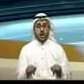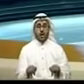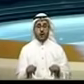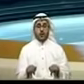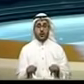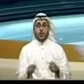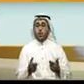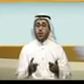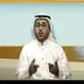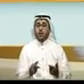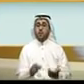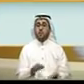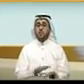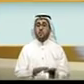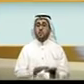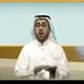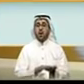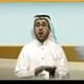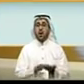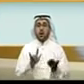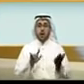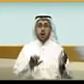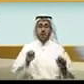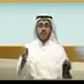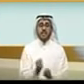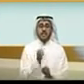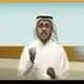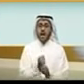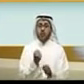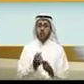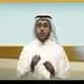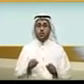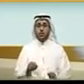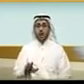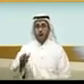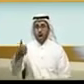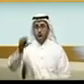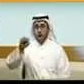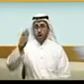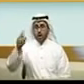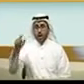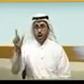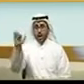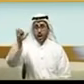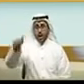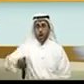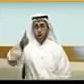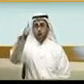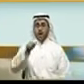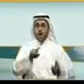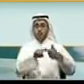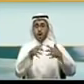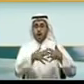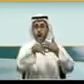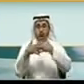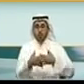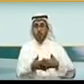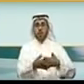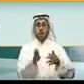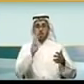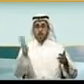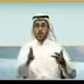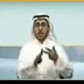تجري أوكرانيا حاليا أكبر مناورات جوية مشتركة منذ الاستقلال، وذلك بمشاركة 8 دول أخرى هي الولايات المتحدة وبلجيكا